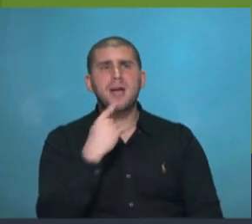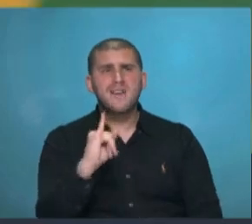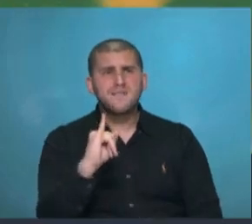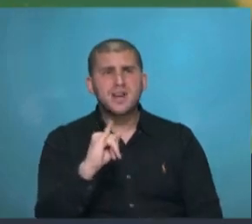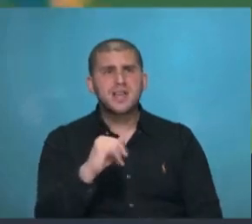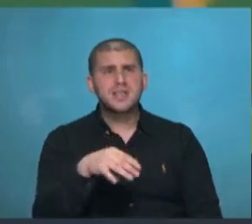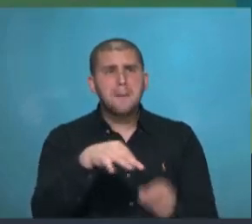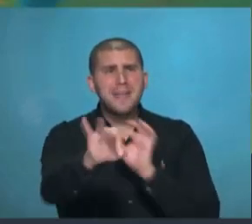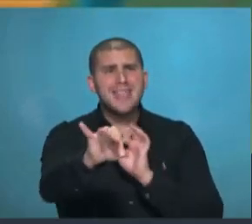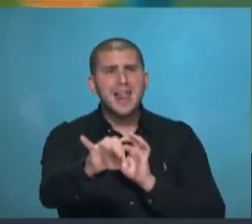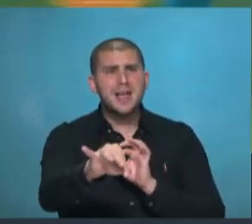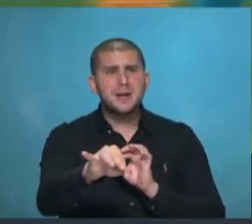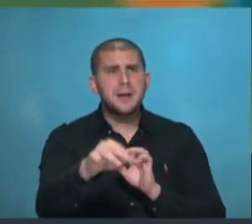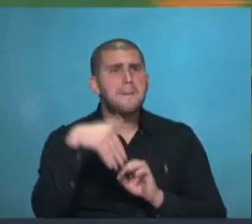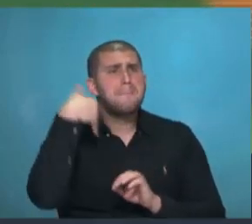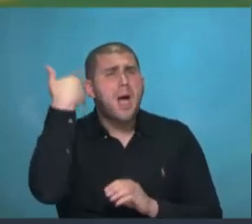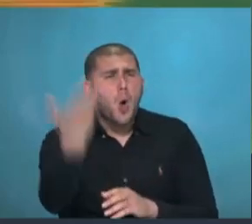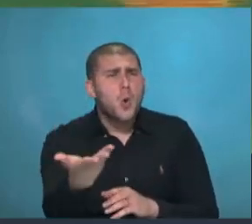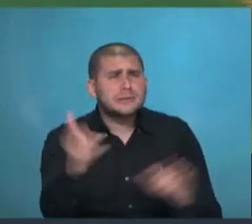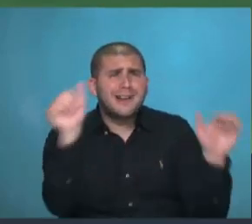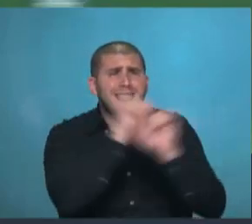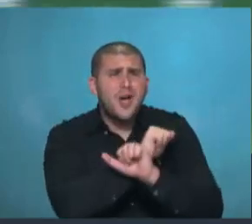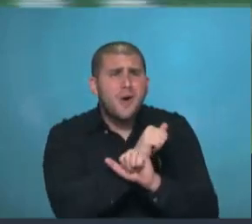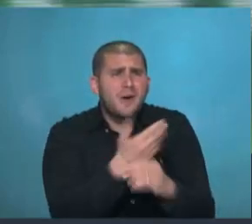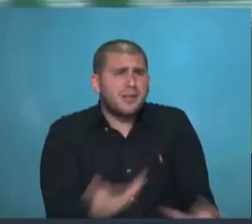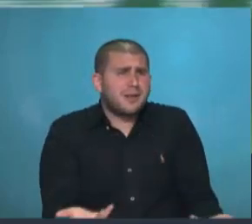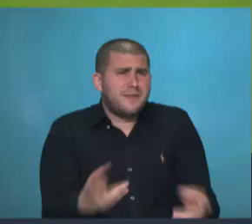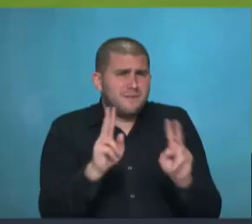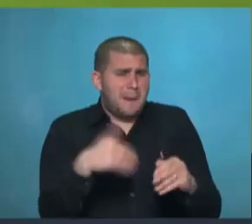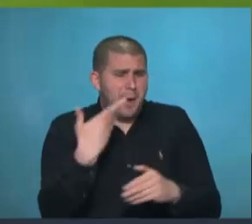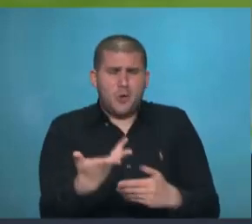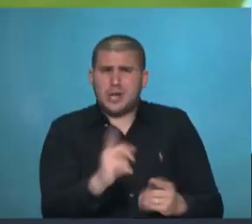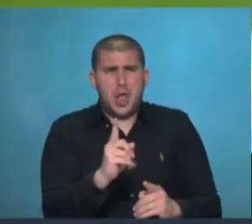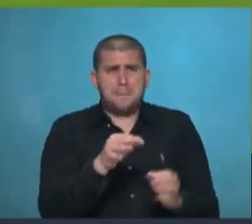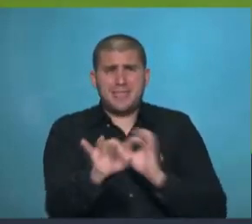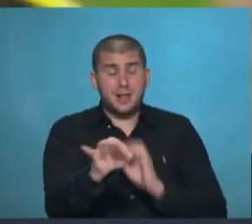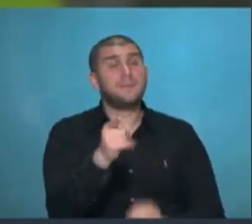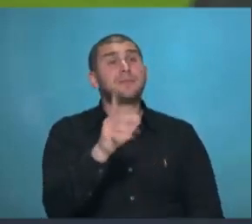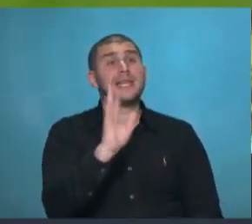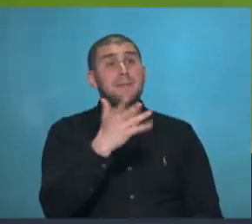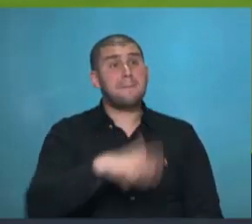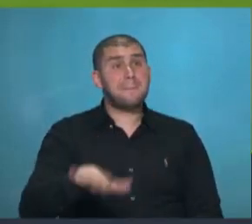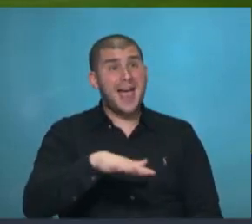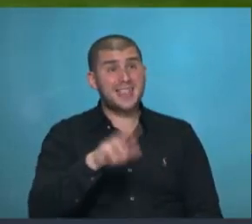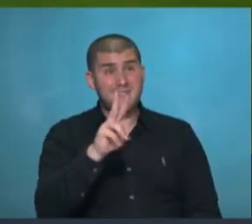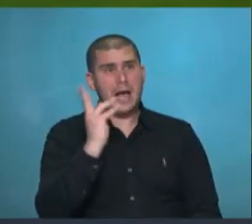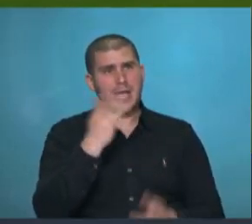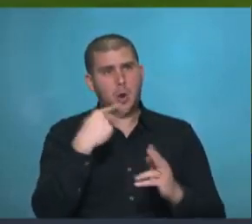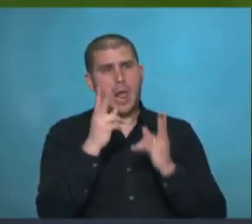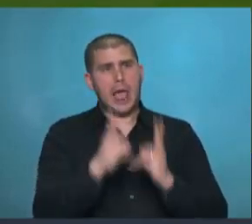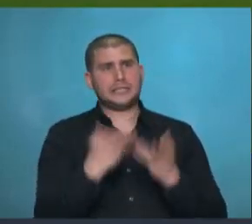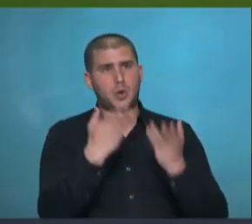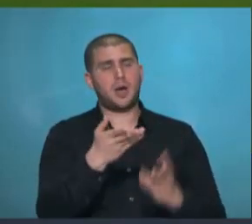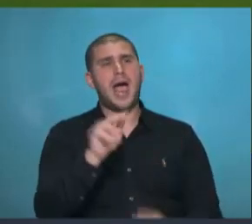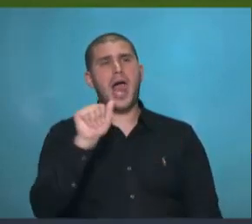פנדל! בחוץ. מה זה בחוץ? אין יותר חוץ מזה. סביר להניח שמערכת ור הייתה עוזרת לו ולאלון